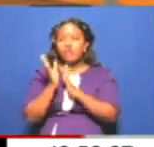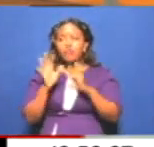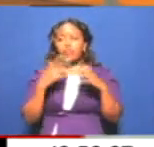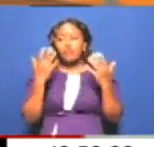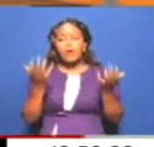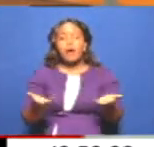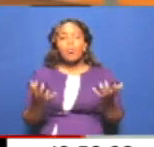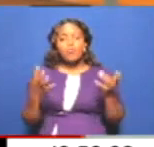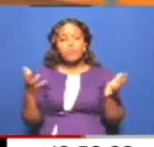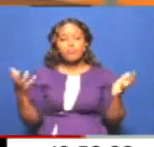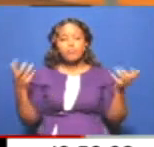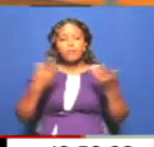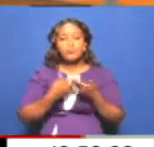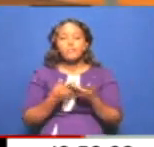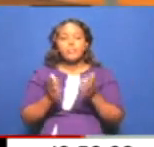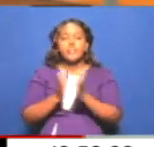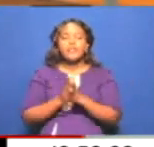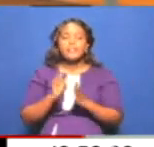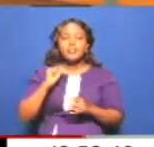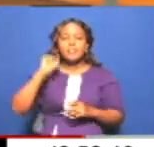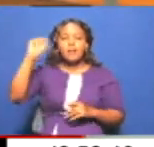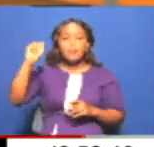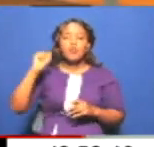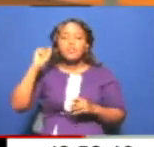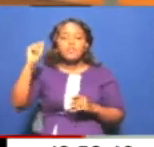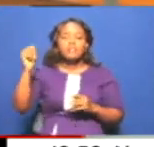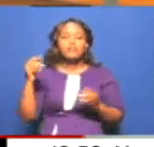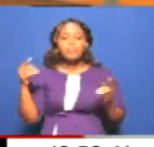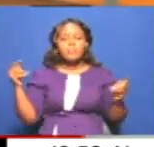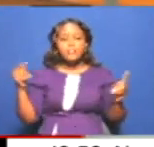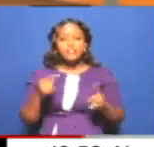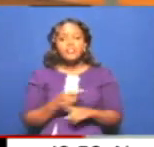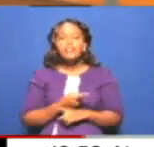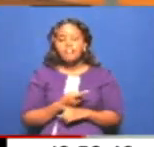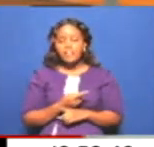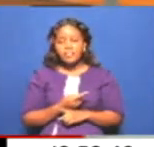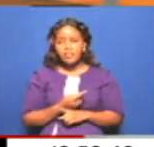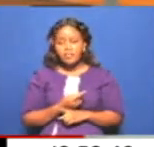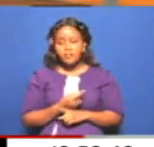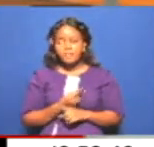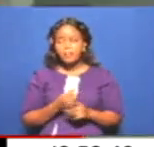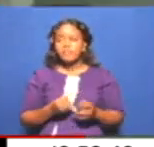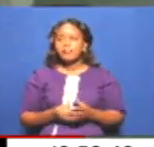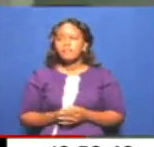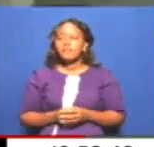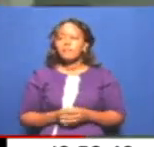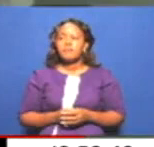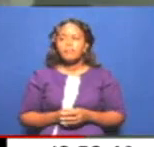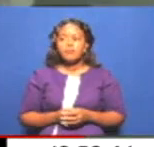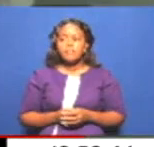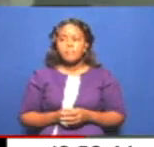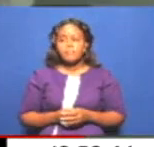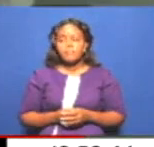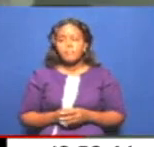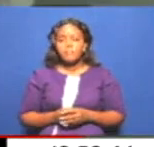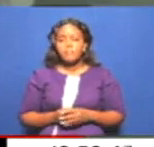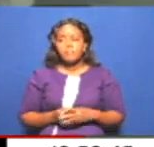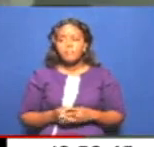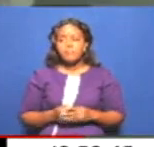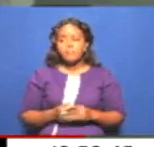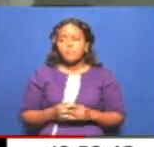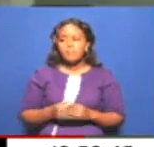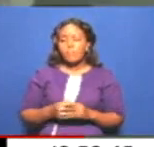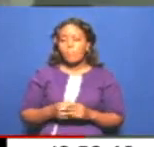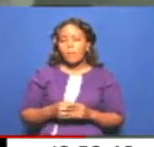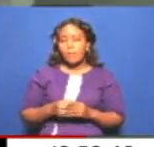siasa zake zikawa tofauti na siasa ambazo tumezoea? Naam, natembea ni